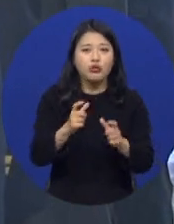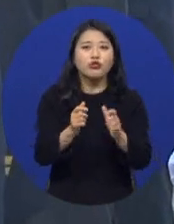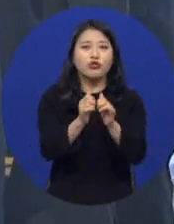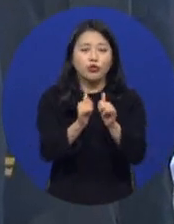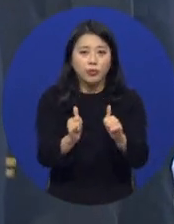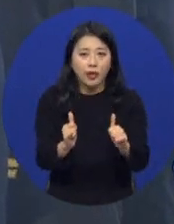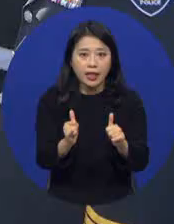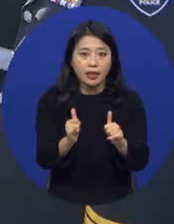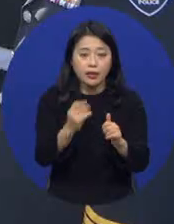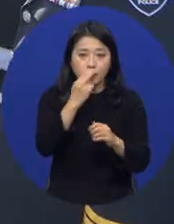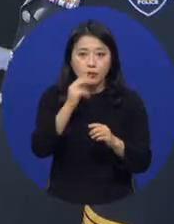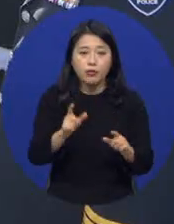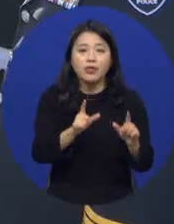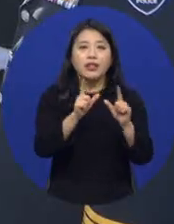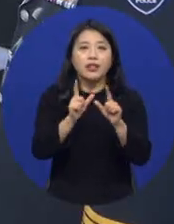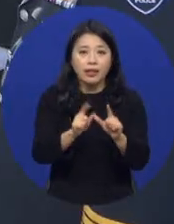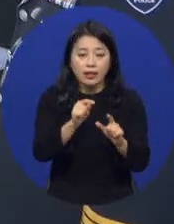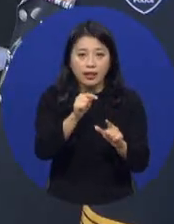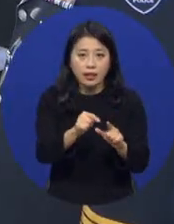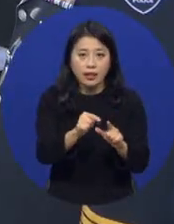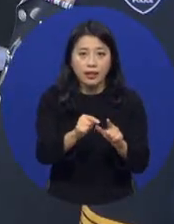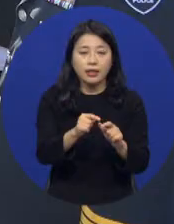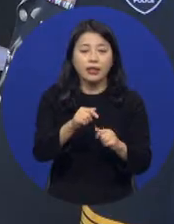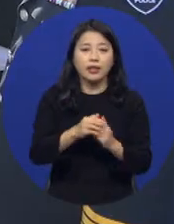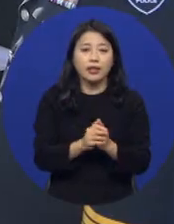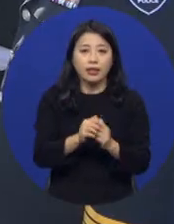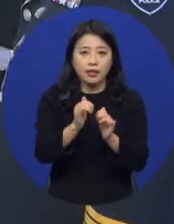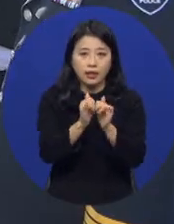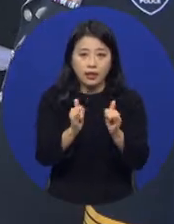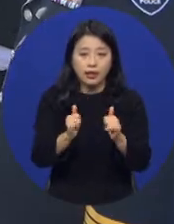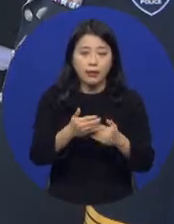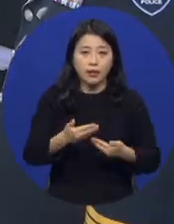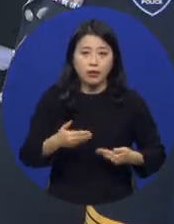문영순 서장의 흉상도 참배했습니다